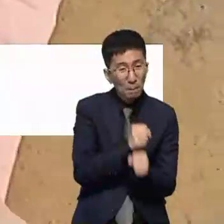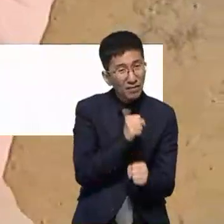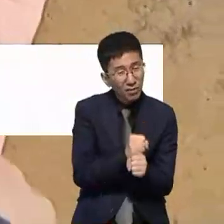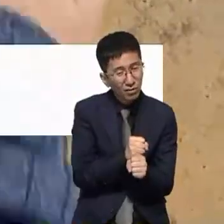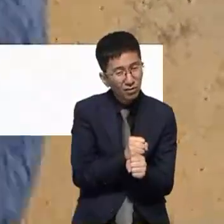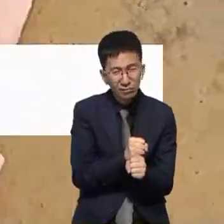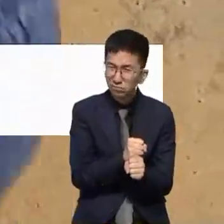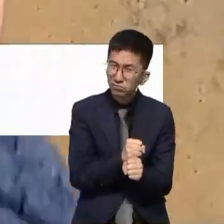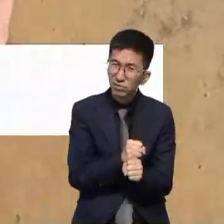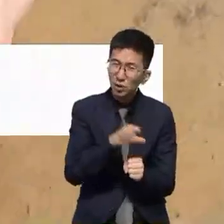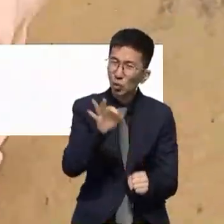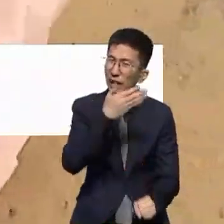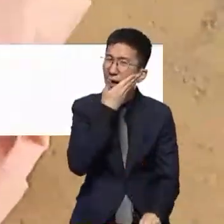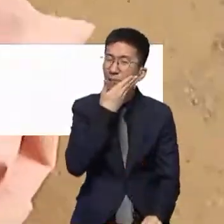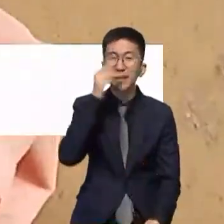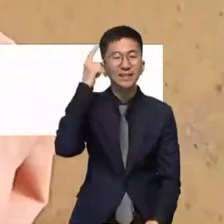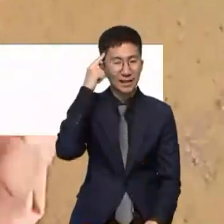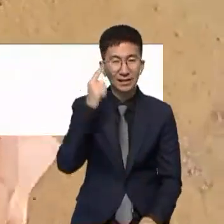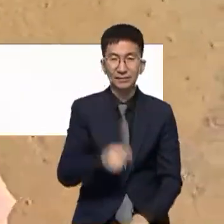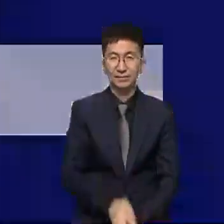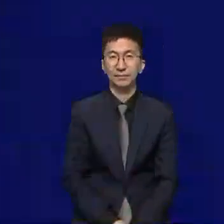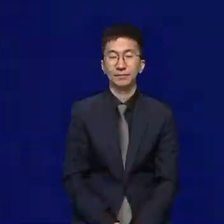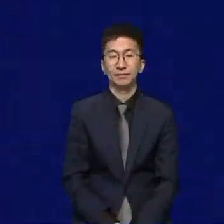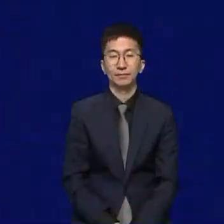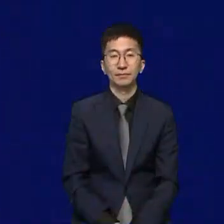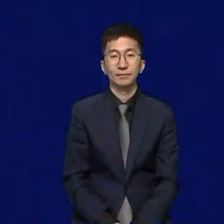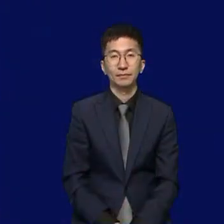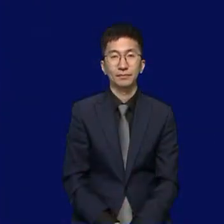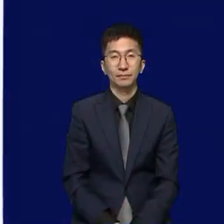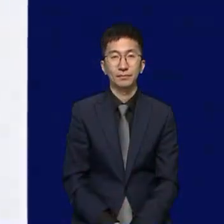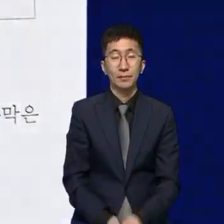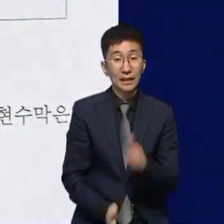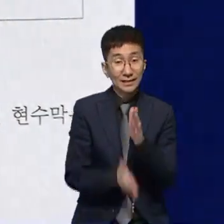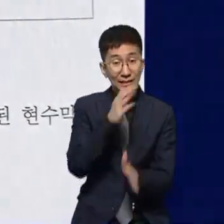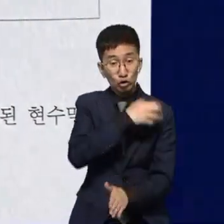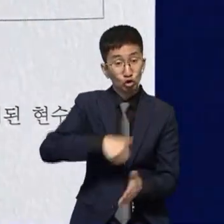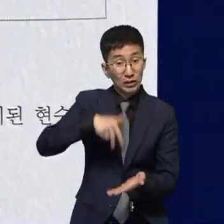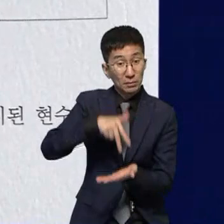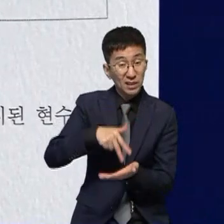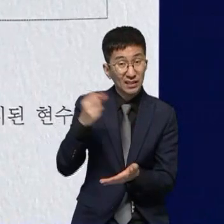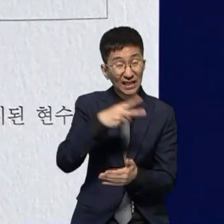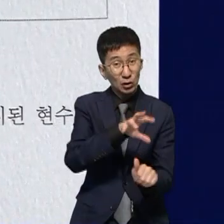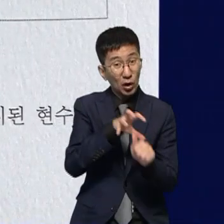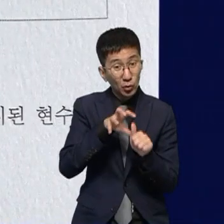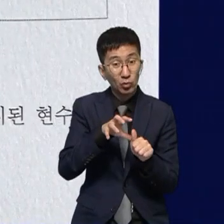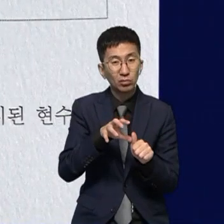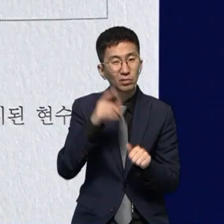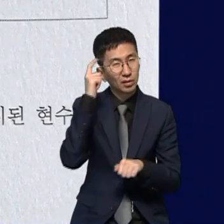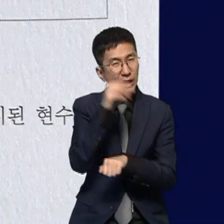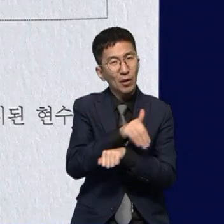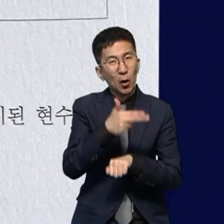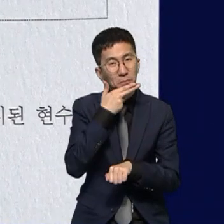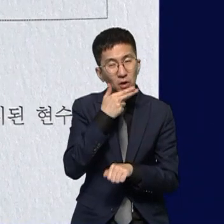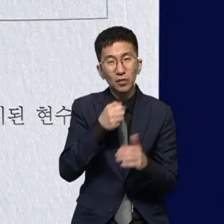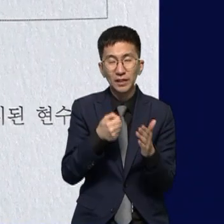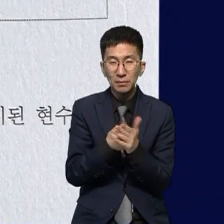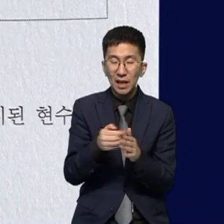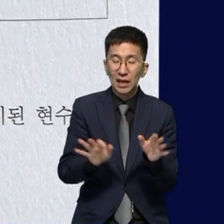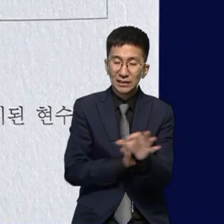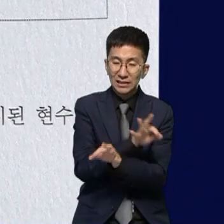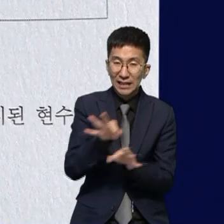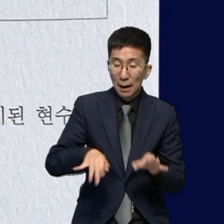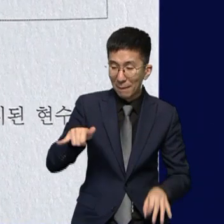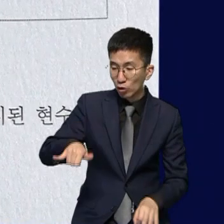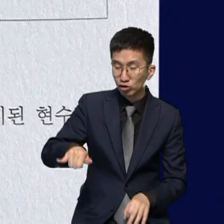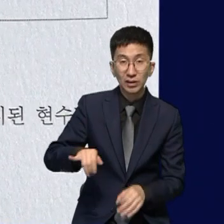필요가 있는가라는 의문들이 제기되고 있습니다. 실제 한 지자체는 재활용 계획이 없는 이유로 장바구니로 만들어도 대부분